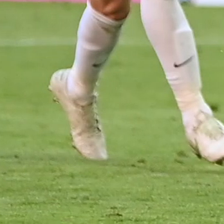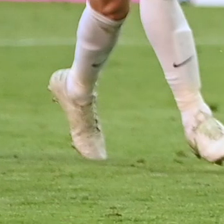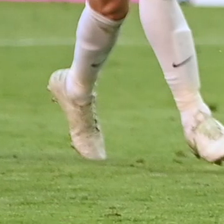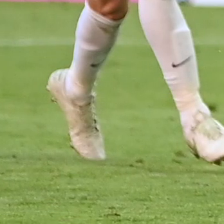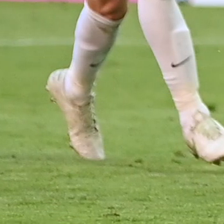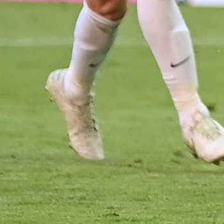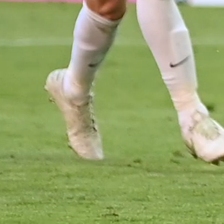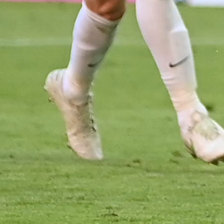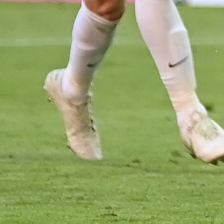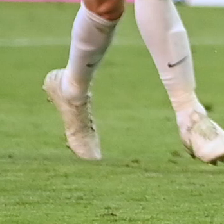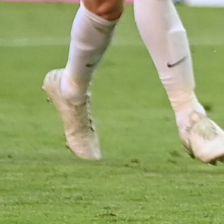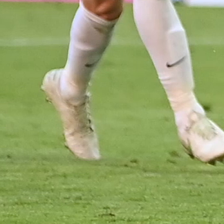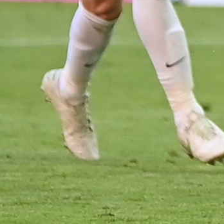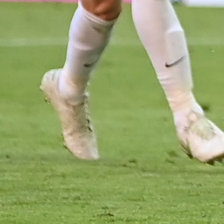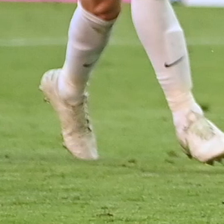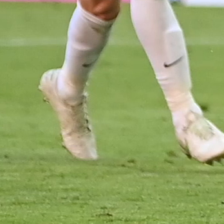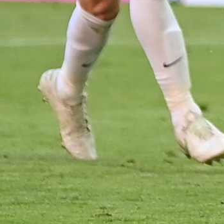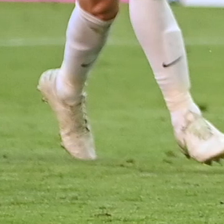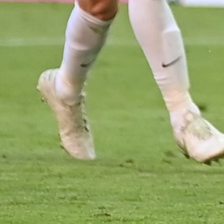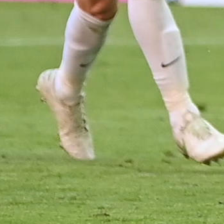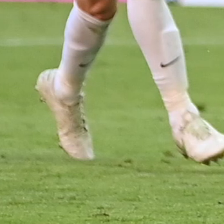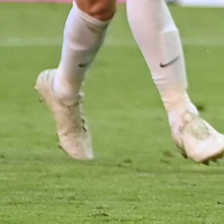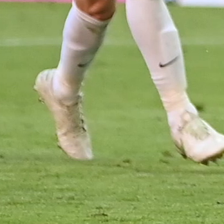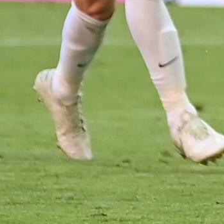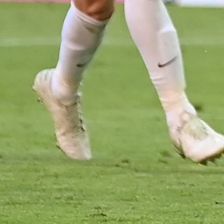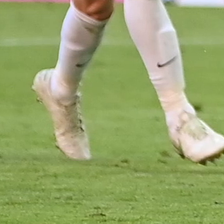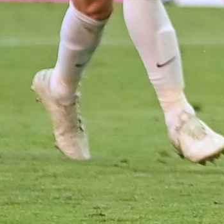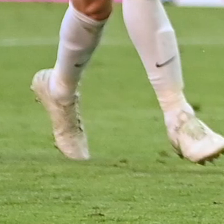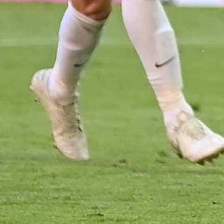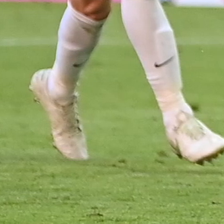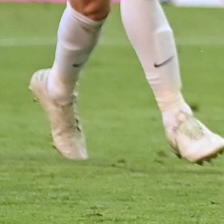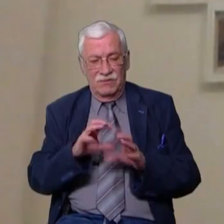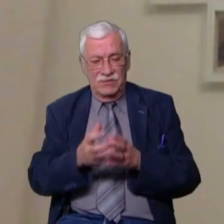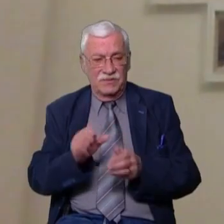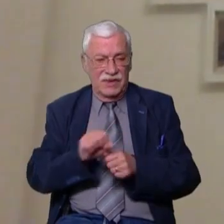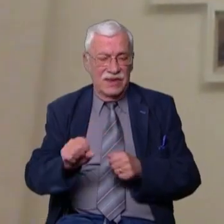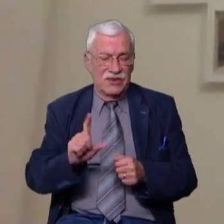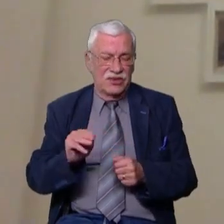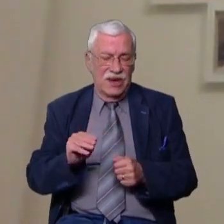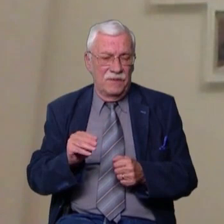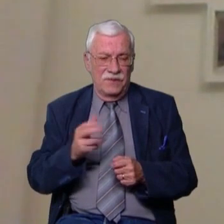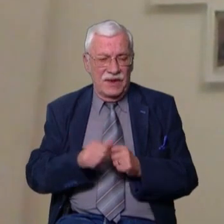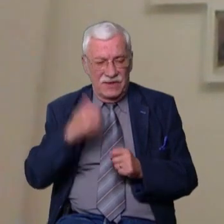połowie bardzo ułatwiliśmy im zdobywanie bramek, no ale tak czasami w piłce bywa. Nie jest